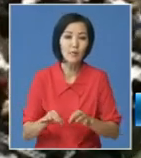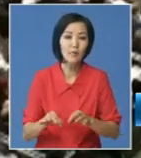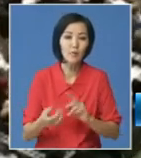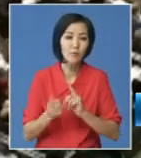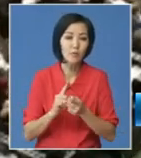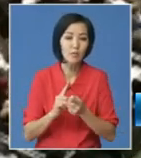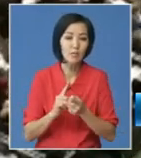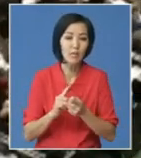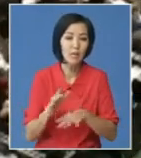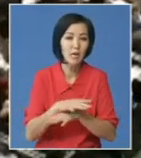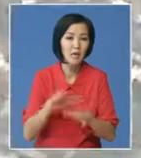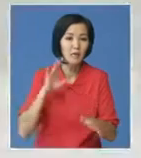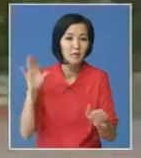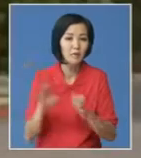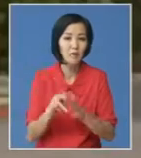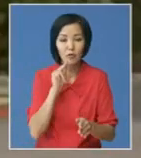құлақ түріп отыр деп айып тақты.